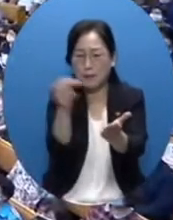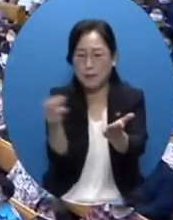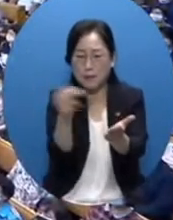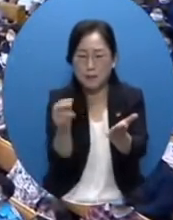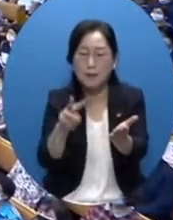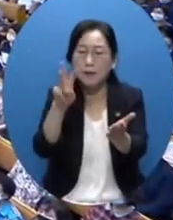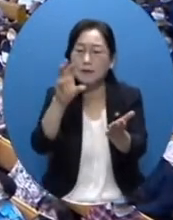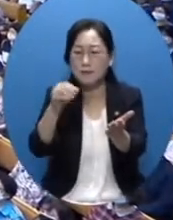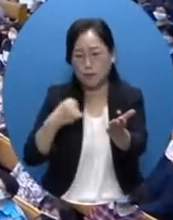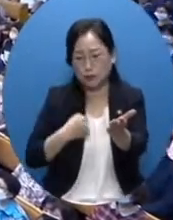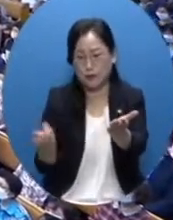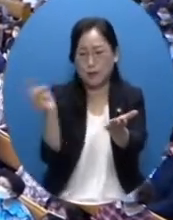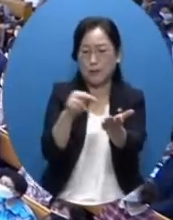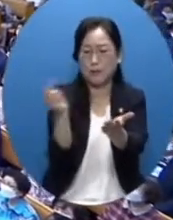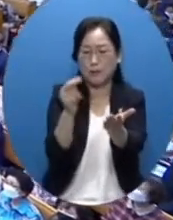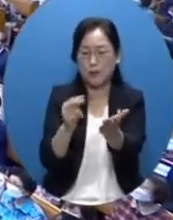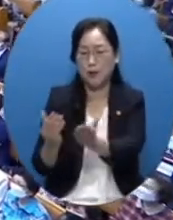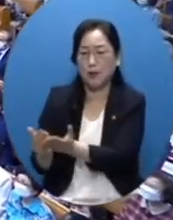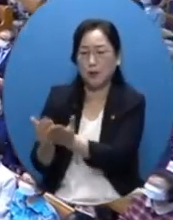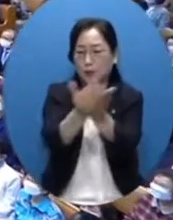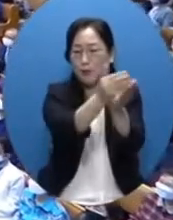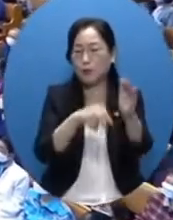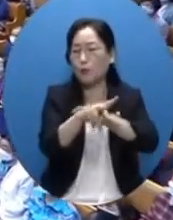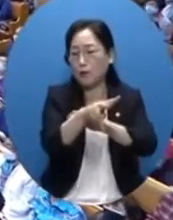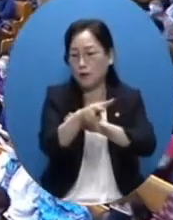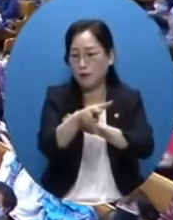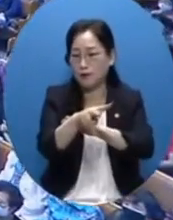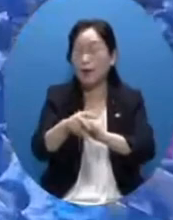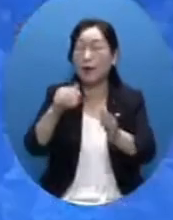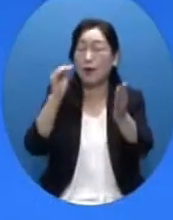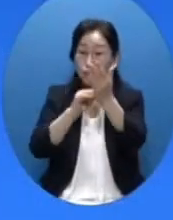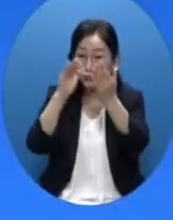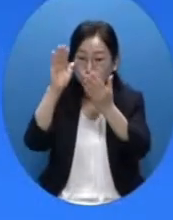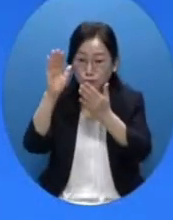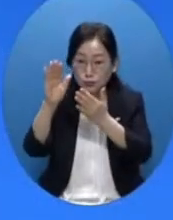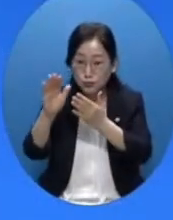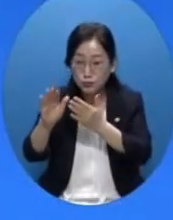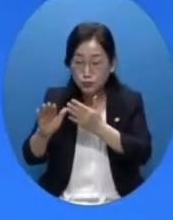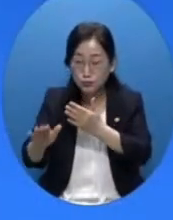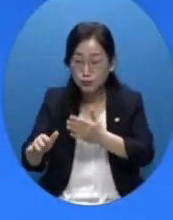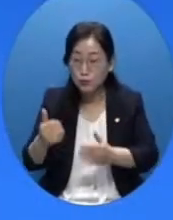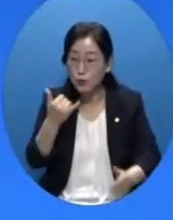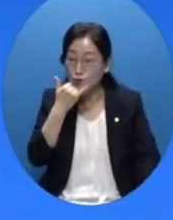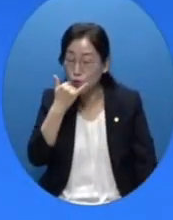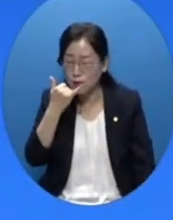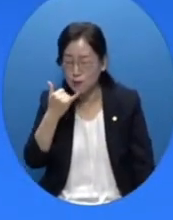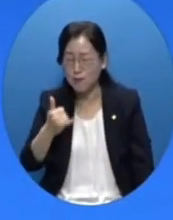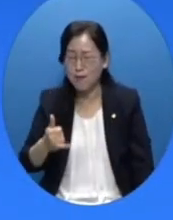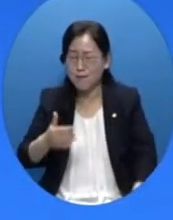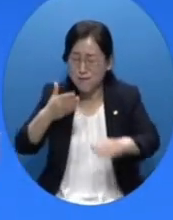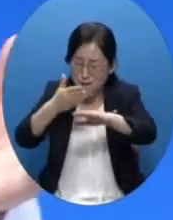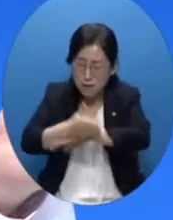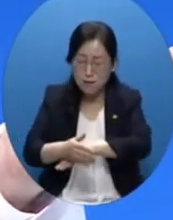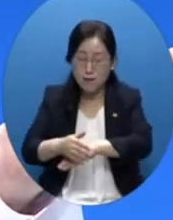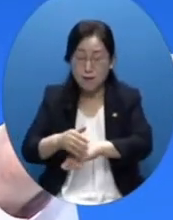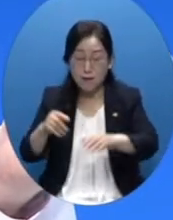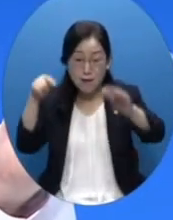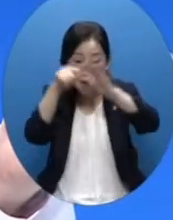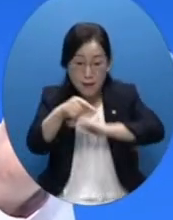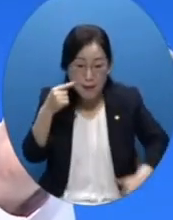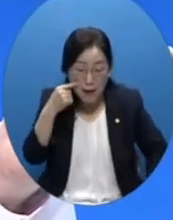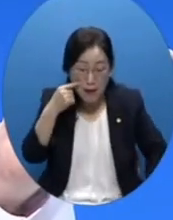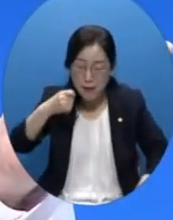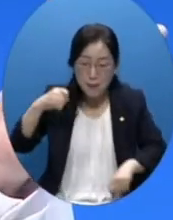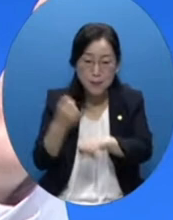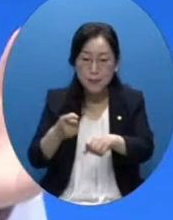30만 대군을 다 철썩 난 후에 도윤이 그쪽에 보니까 이미 더